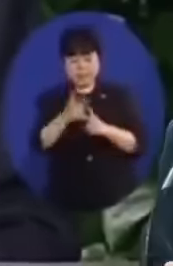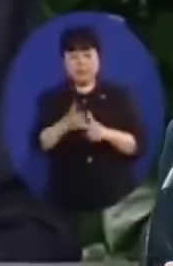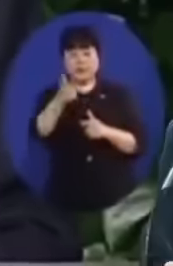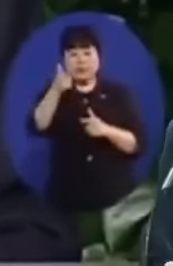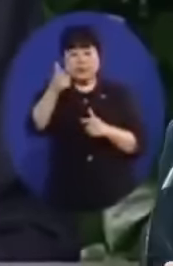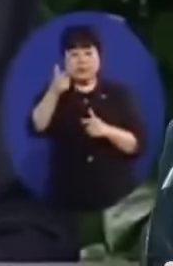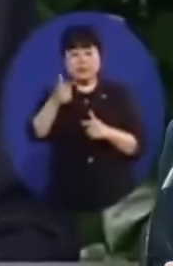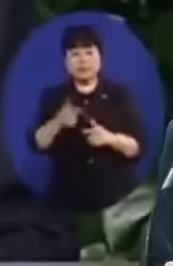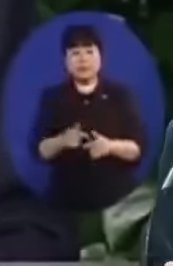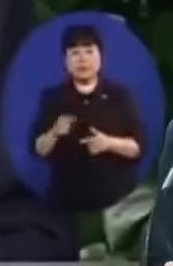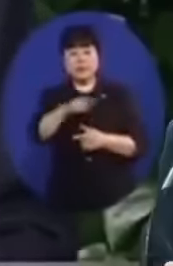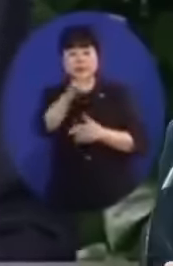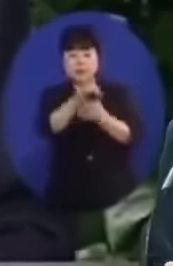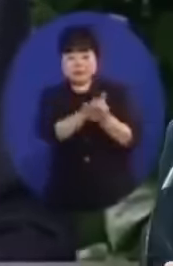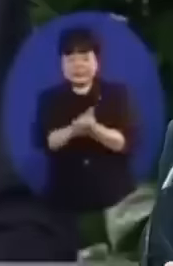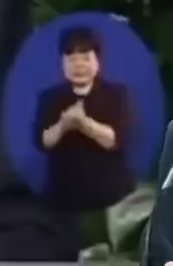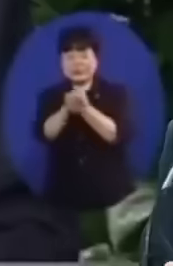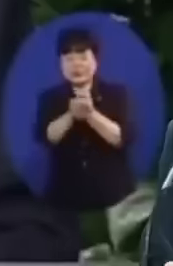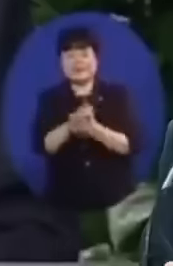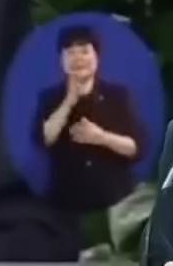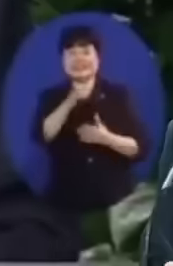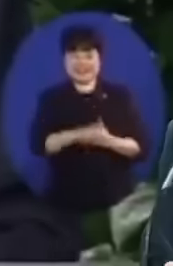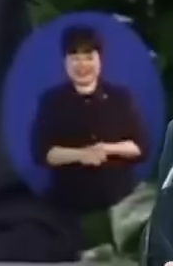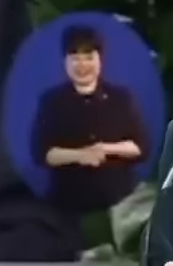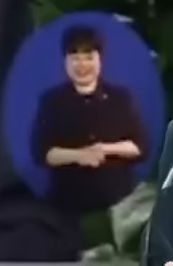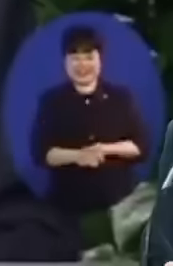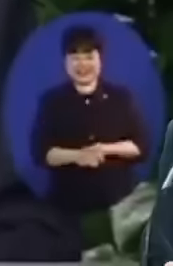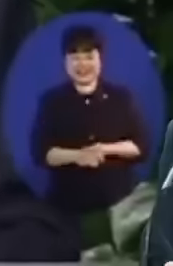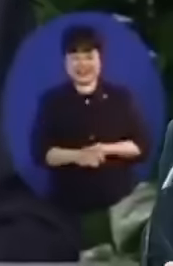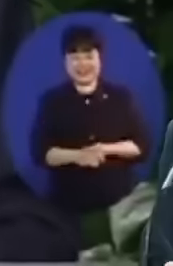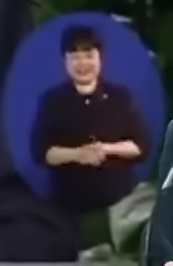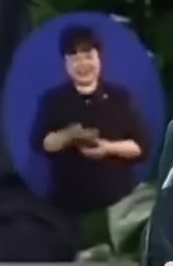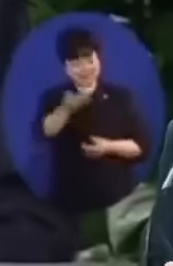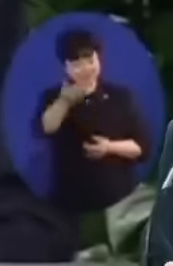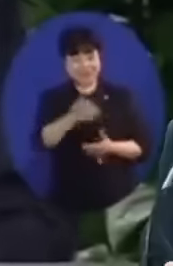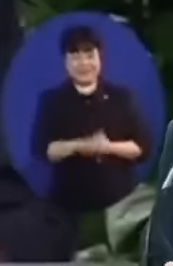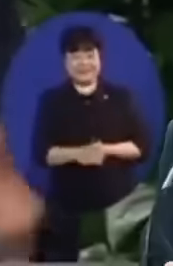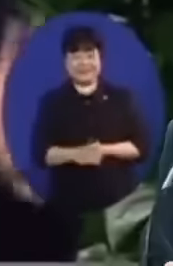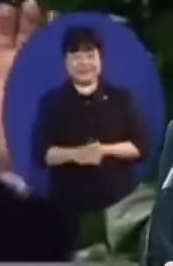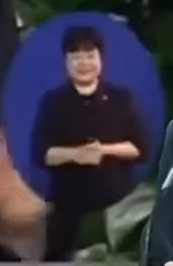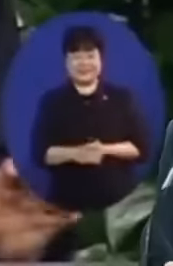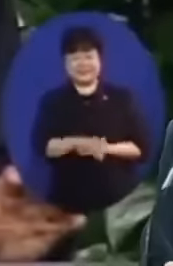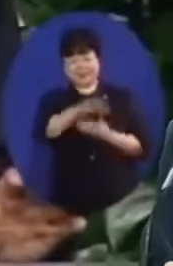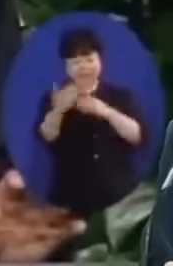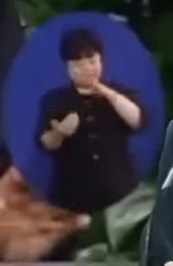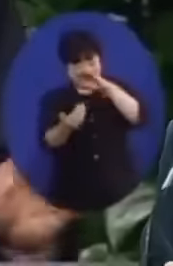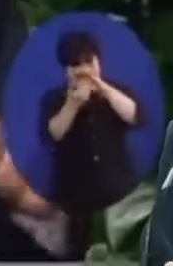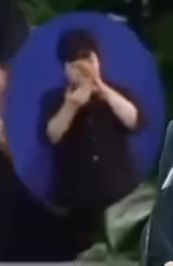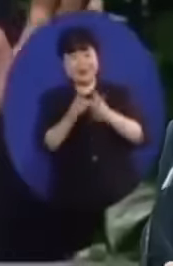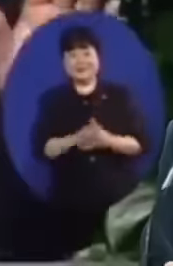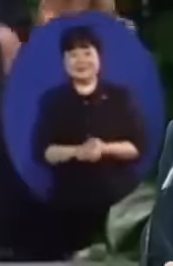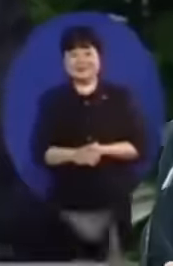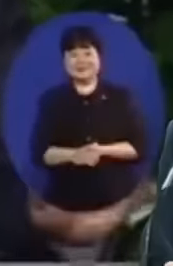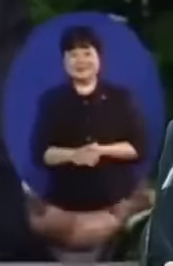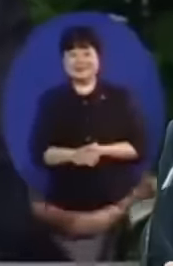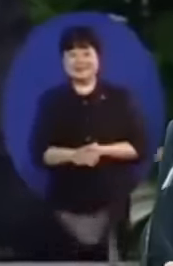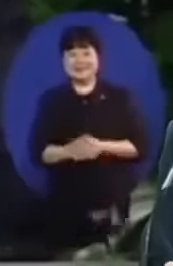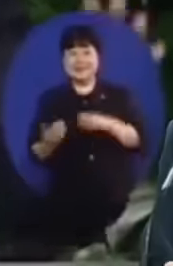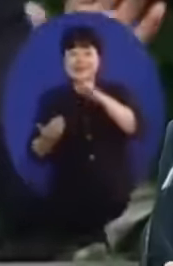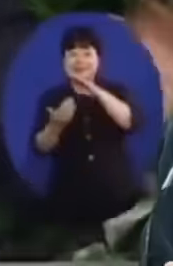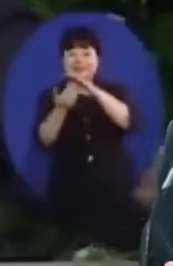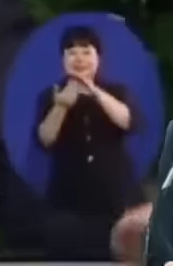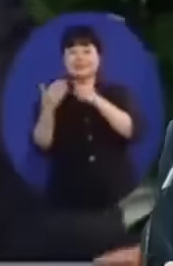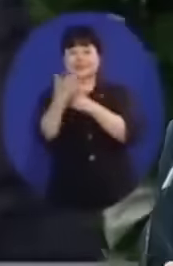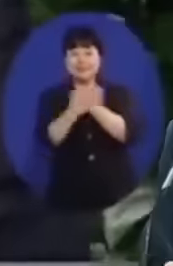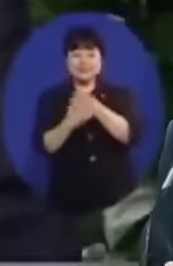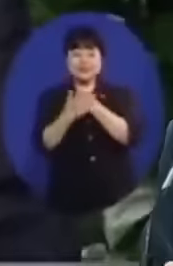예수님이 모나미, 우리 보고 모나미 가져라. 다 이루었다. 이루신